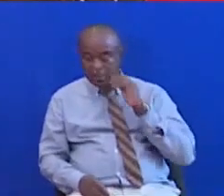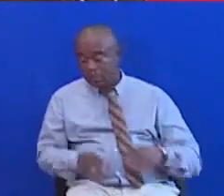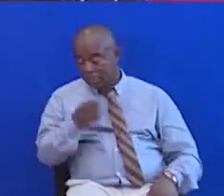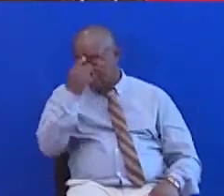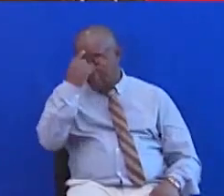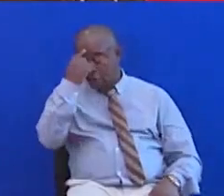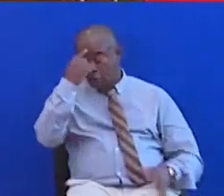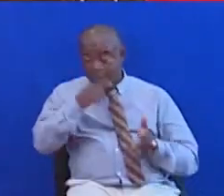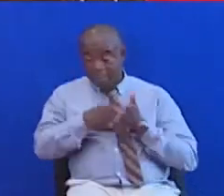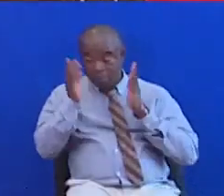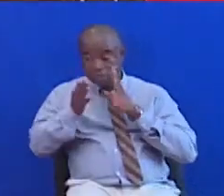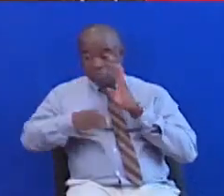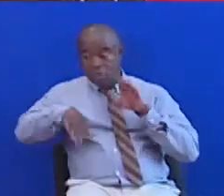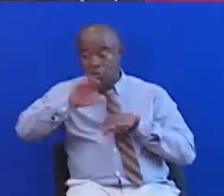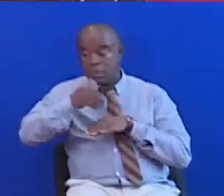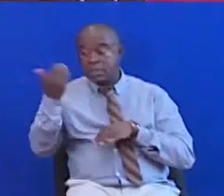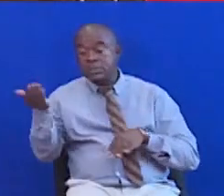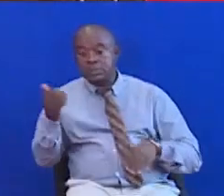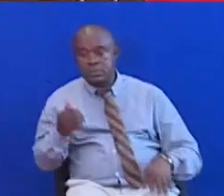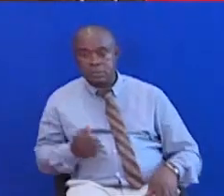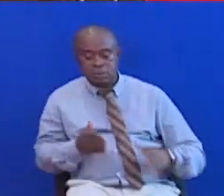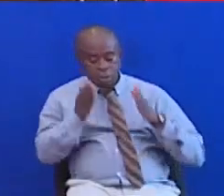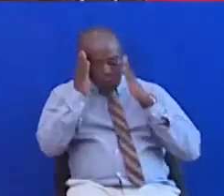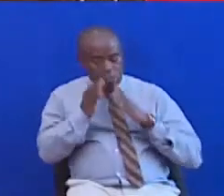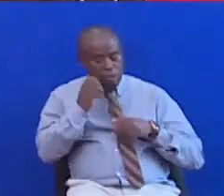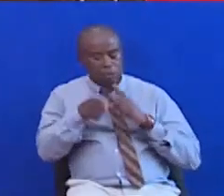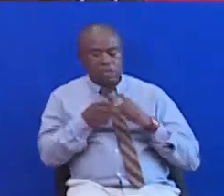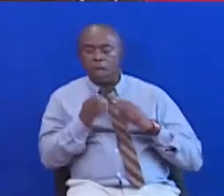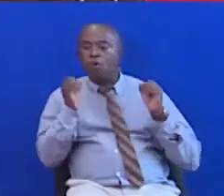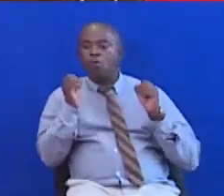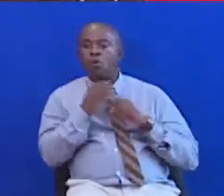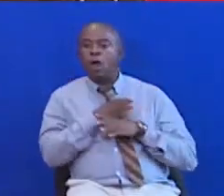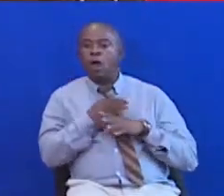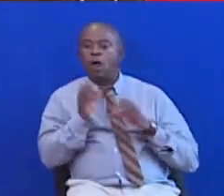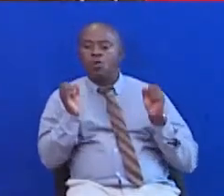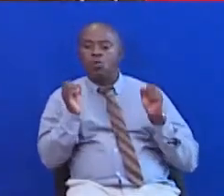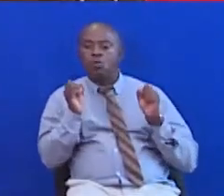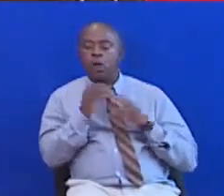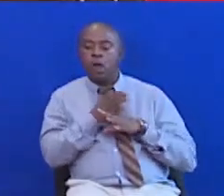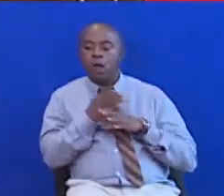Ndio maana mheshimiwa mwenyekiti, wabunge hawaishi kulalamika.